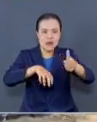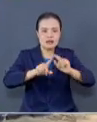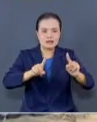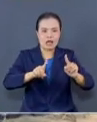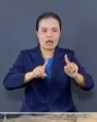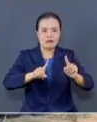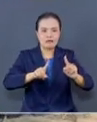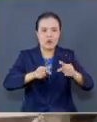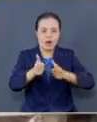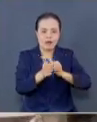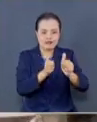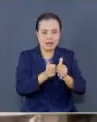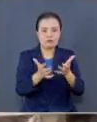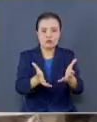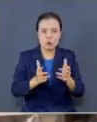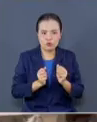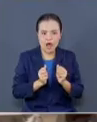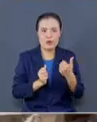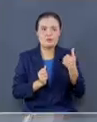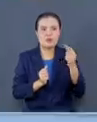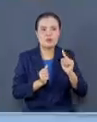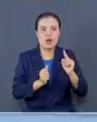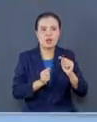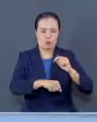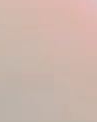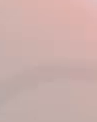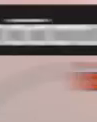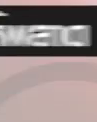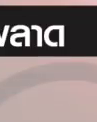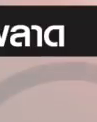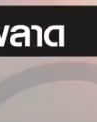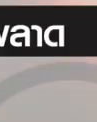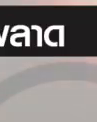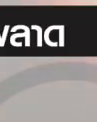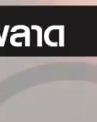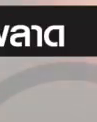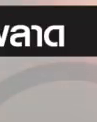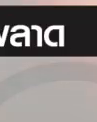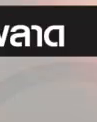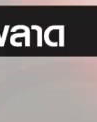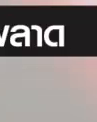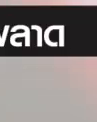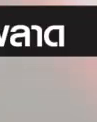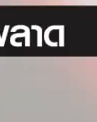ะต้องเป็นสนามแข่งที่รับอนุญาตแล้วก็จะมีเรื่องของระยะเวลากำหนดนะครับผม